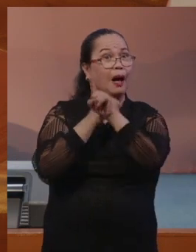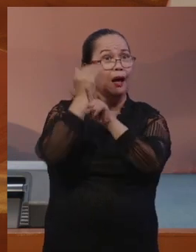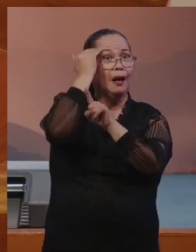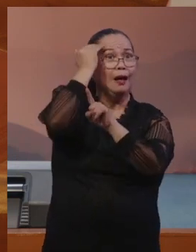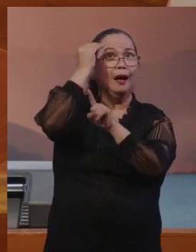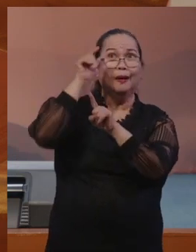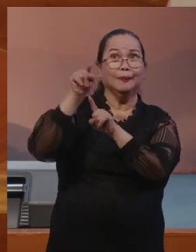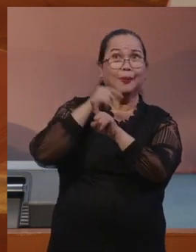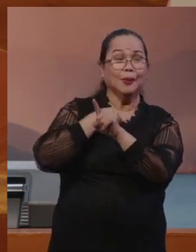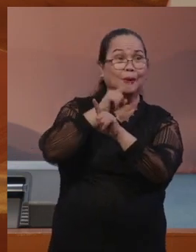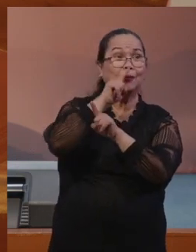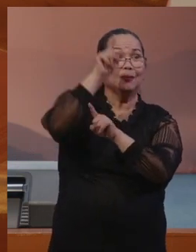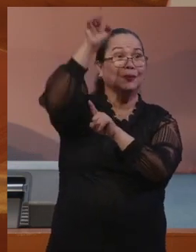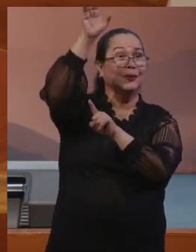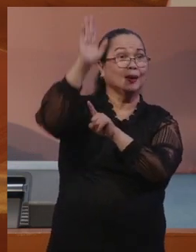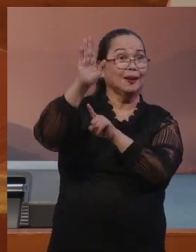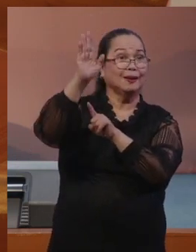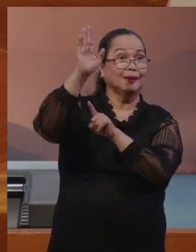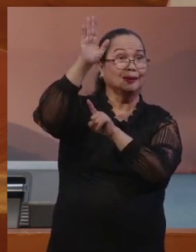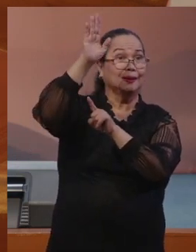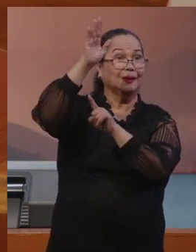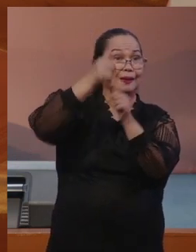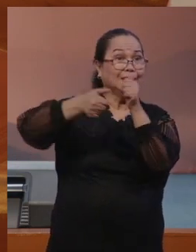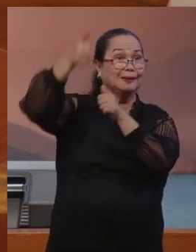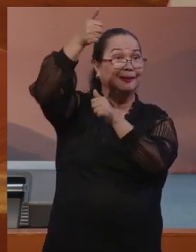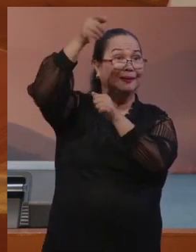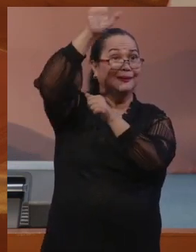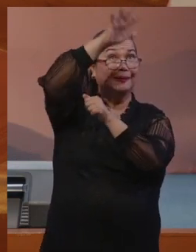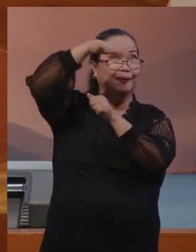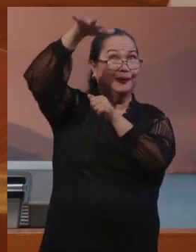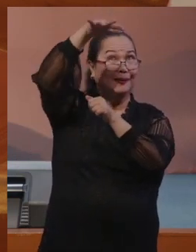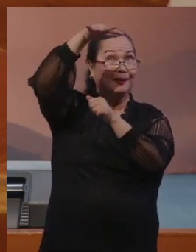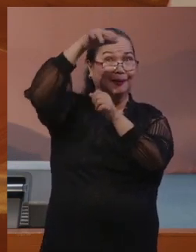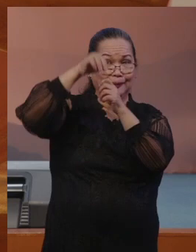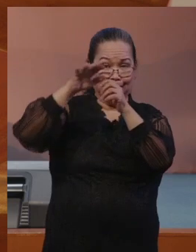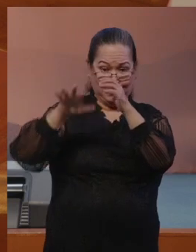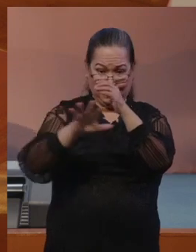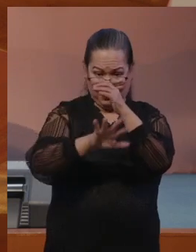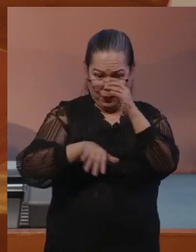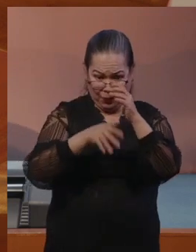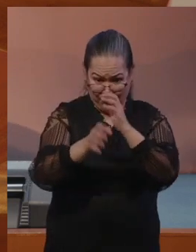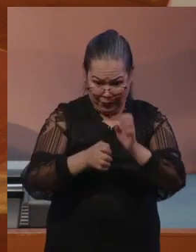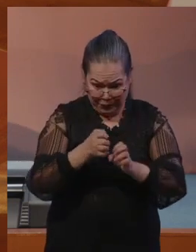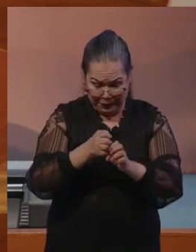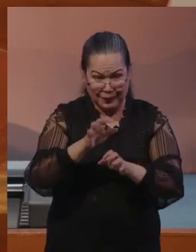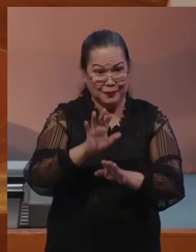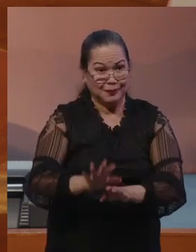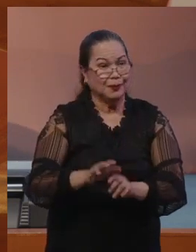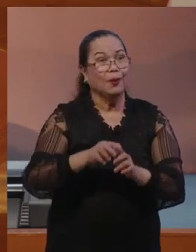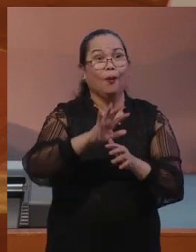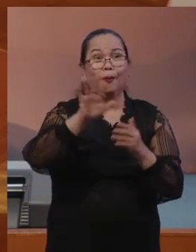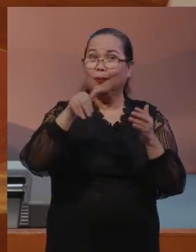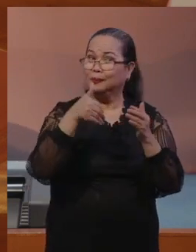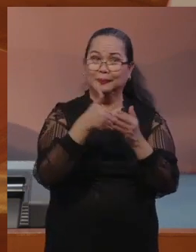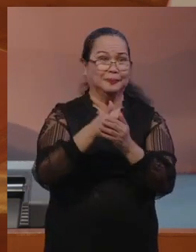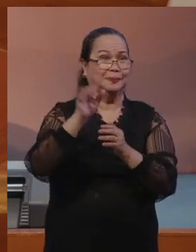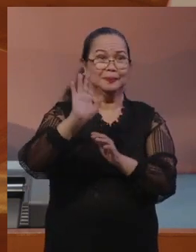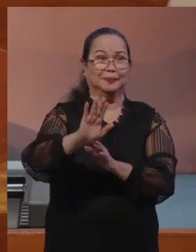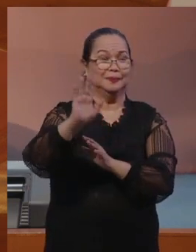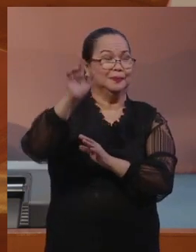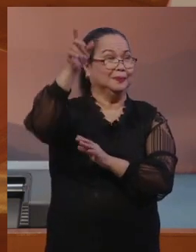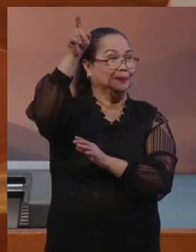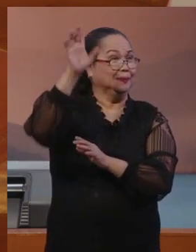the heavens above and on the earth beneath. Alam nyo, yung sinabi niyang our